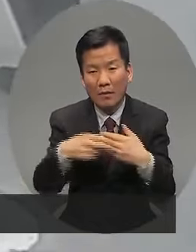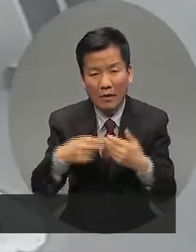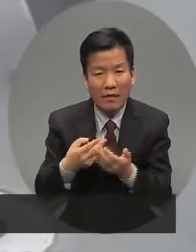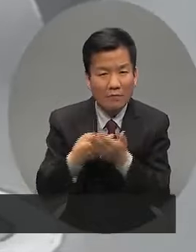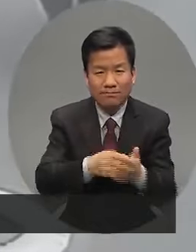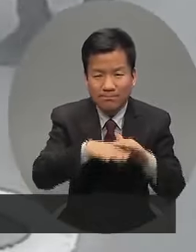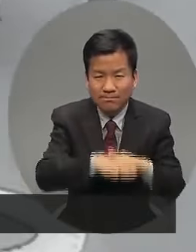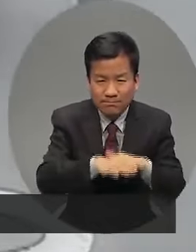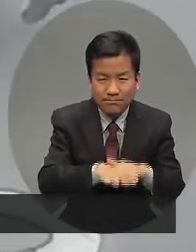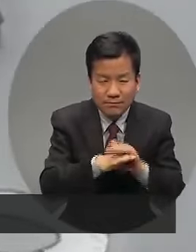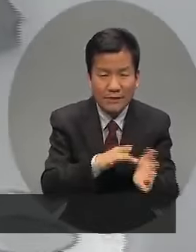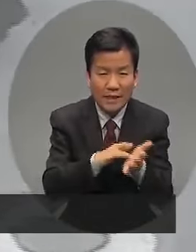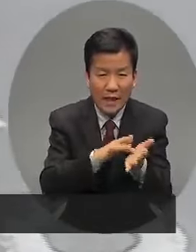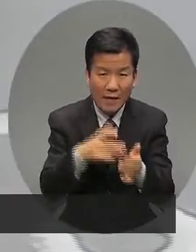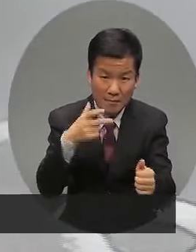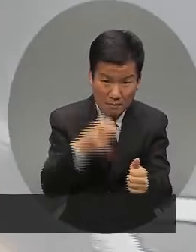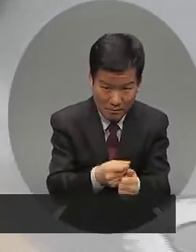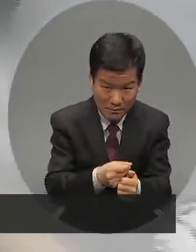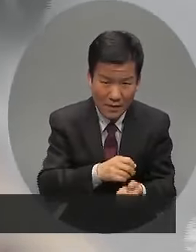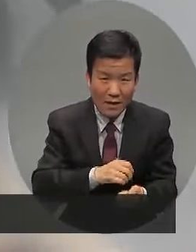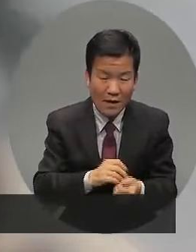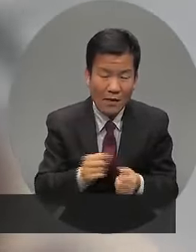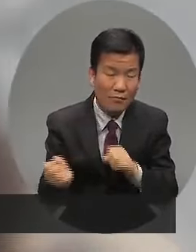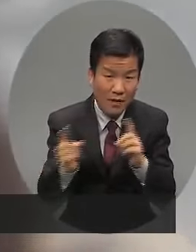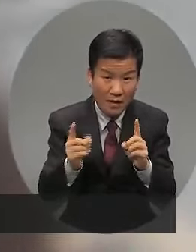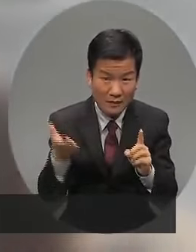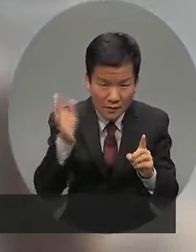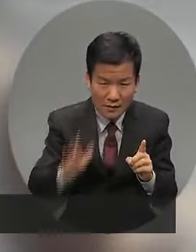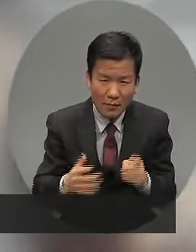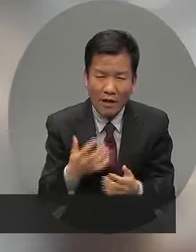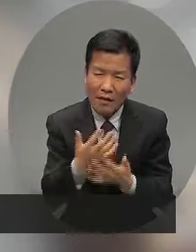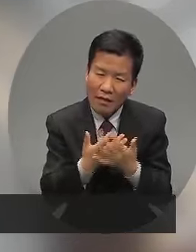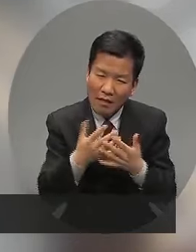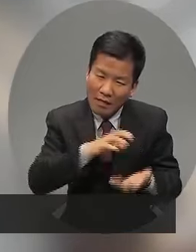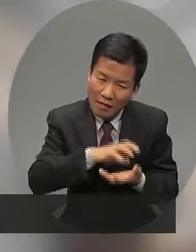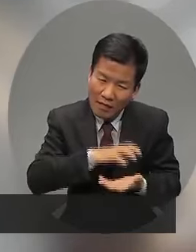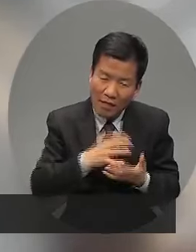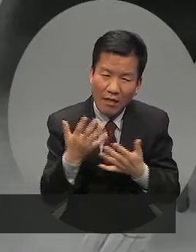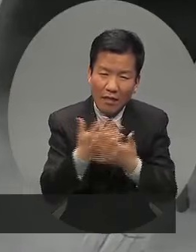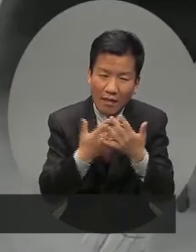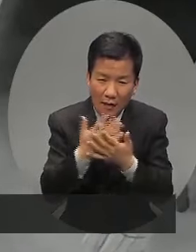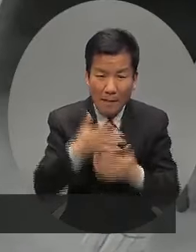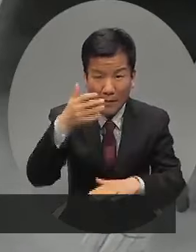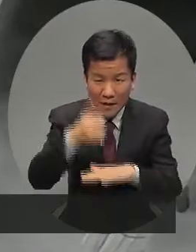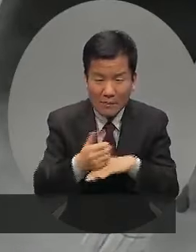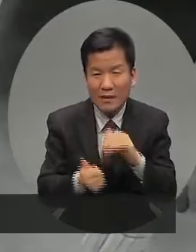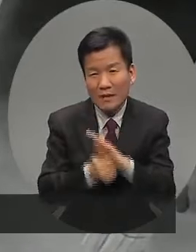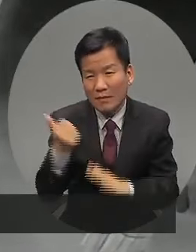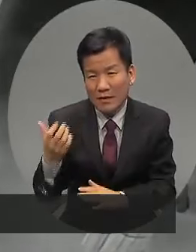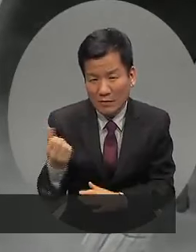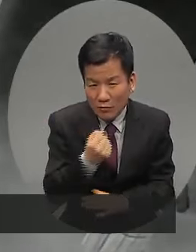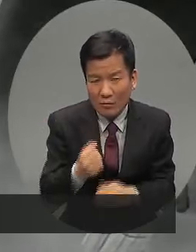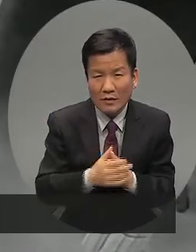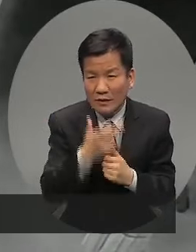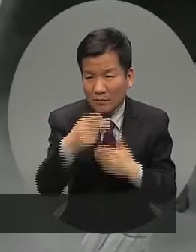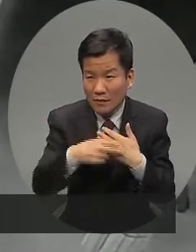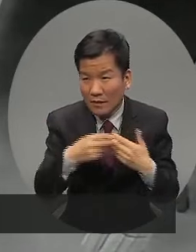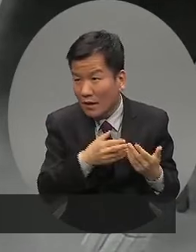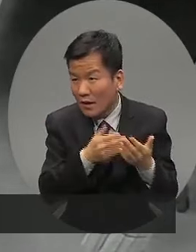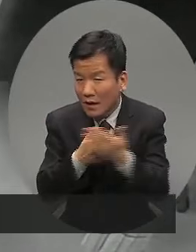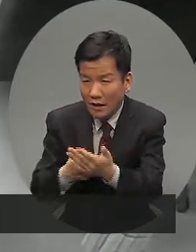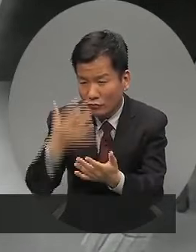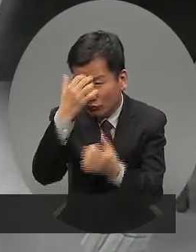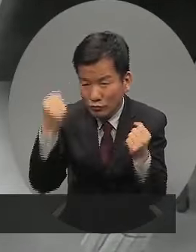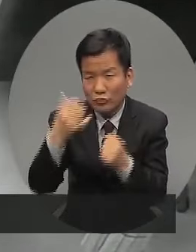심폐소생술과 약물 치료를 통해 맥박이 돌아왔지만 여전히 불안했던 상황 마지막까지 작은 희망이라도 붙잡았지만 충북을